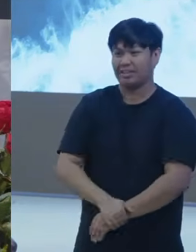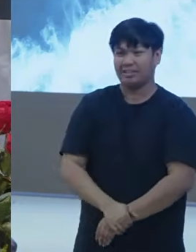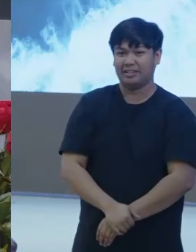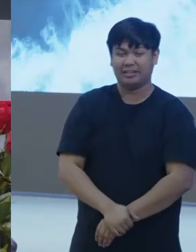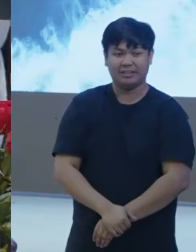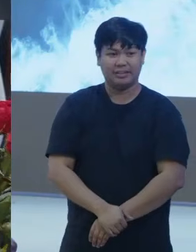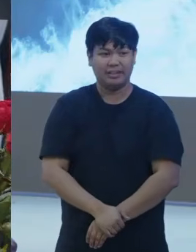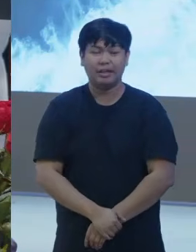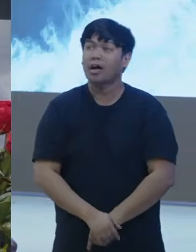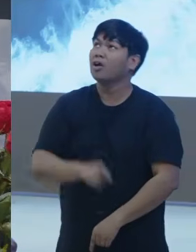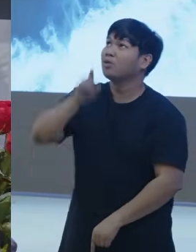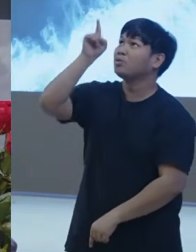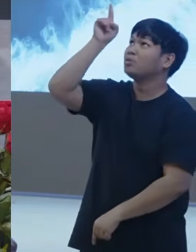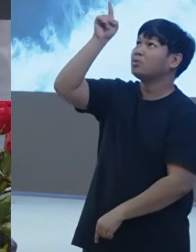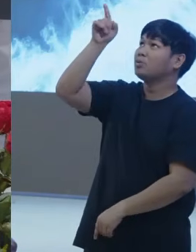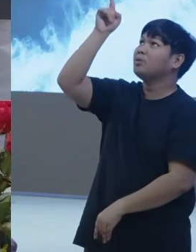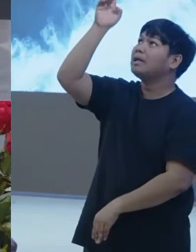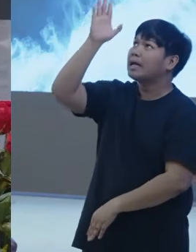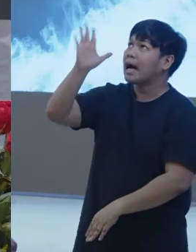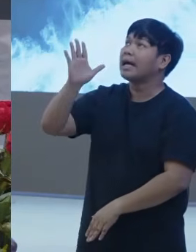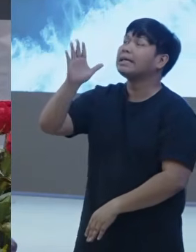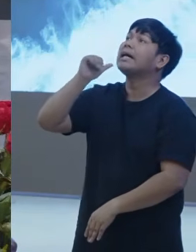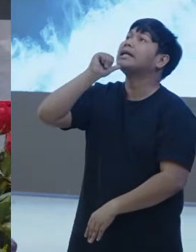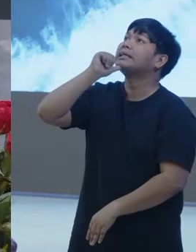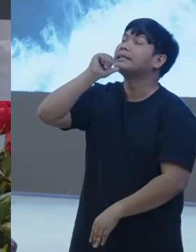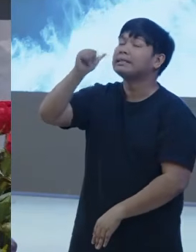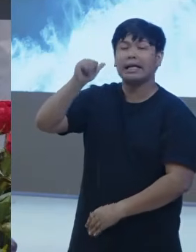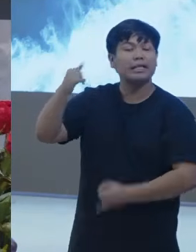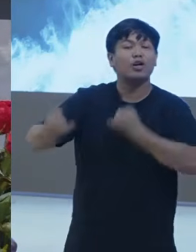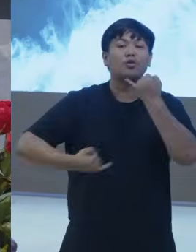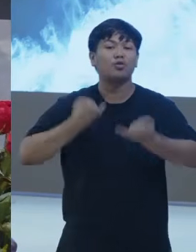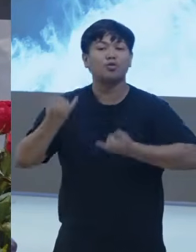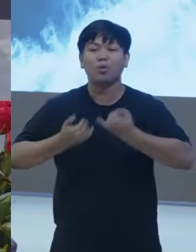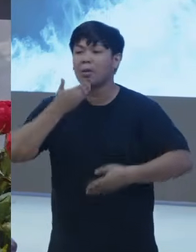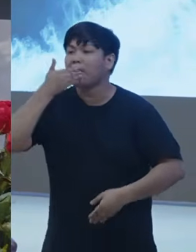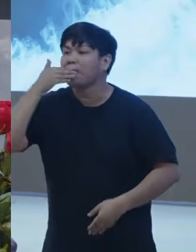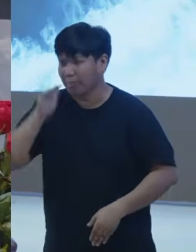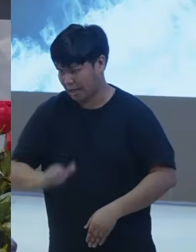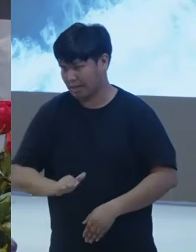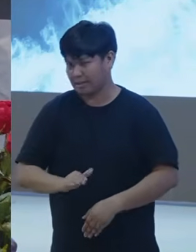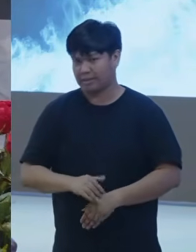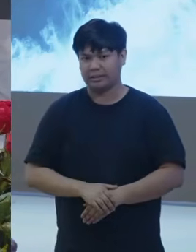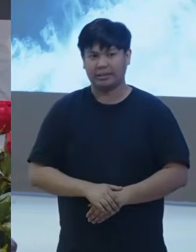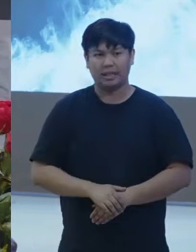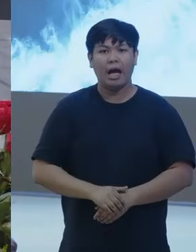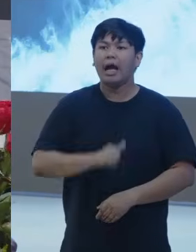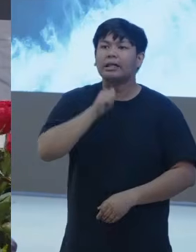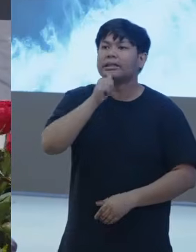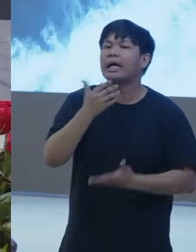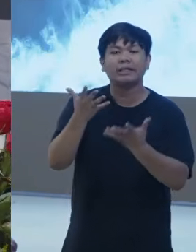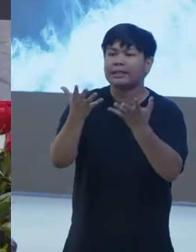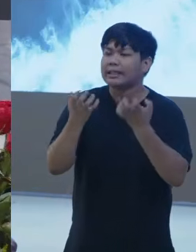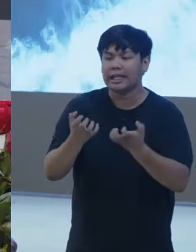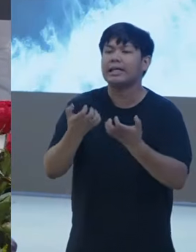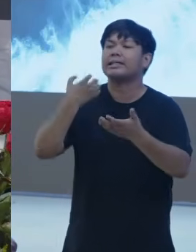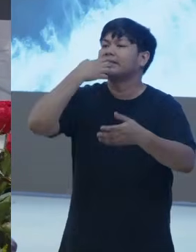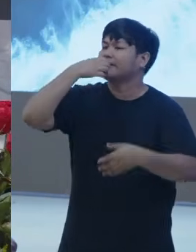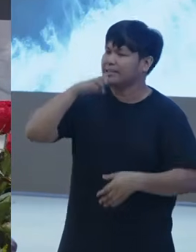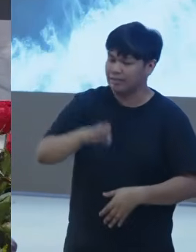God who delights in wickedness, evil may not dwell in